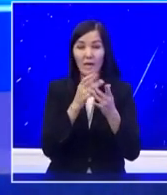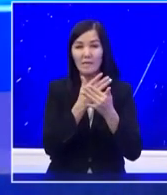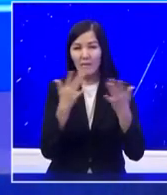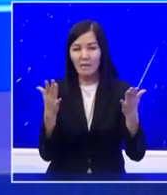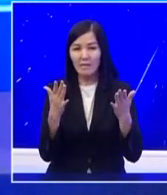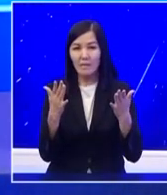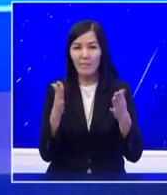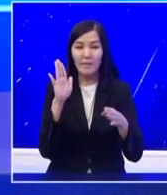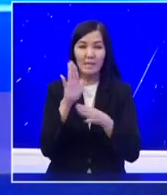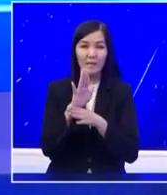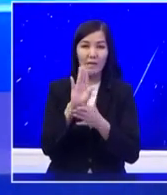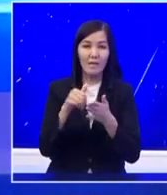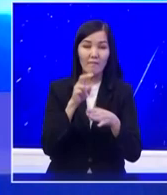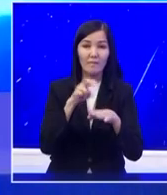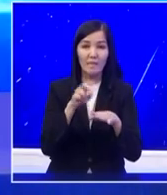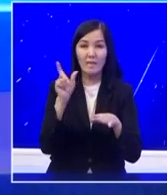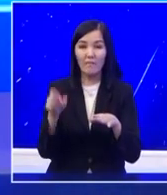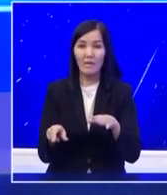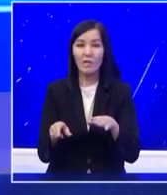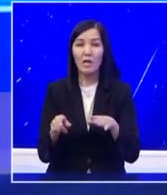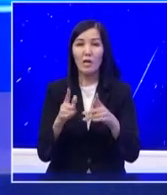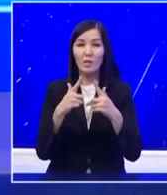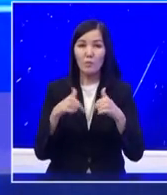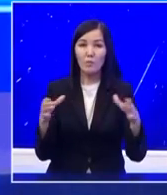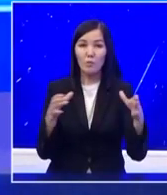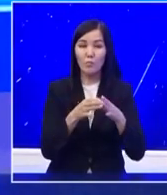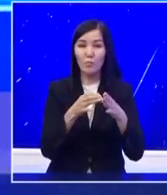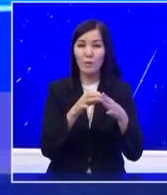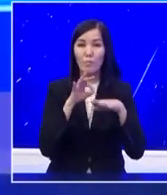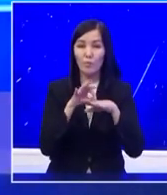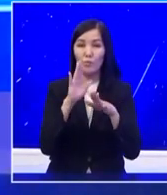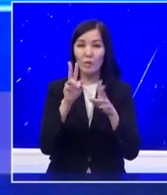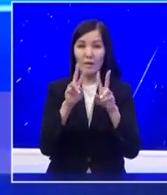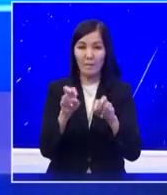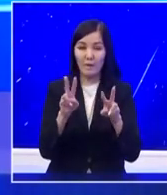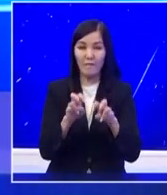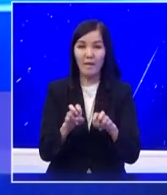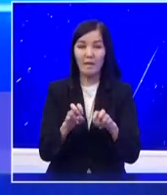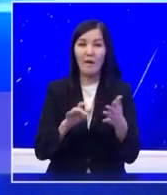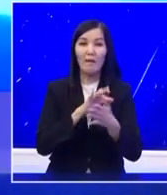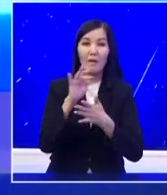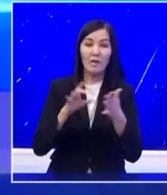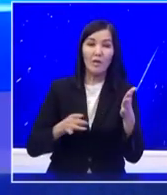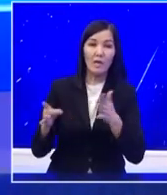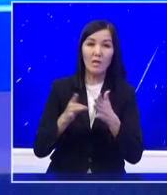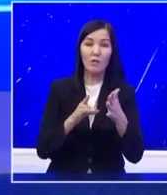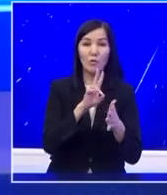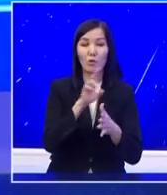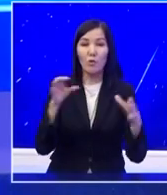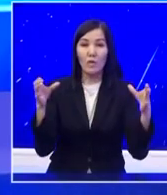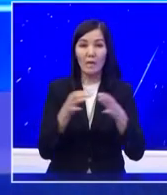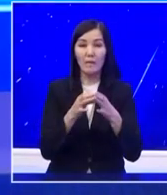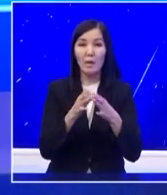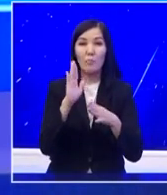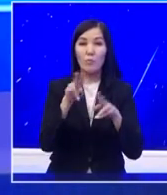основании постановления главного санитарного врача созданы мониторинговые группы. Также в районах и городах филиалы партии Нур-Отан